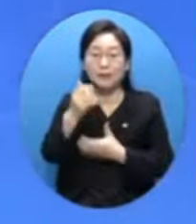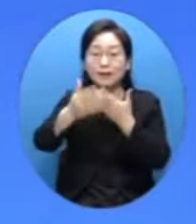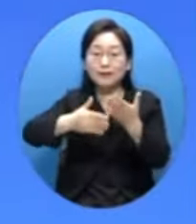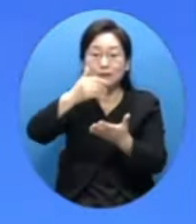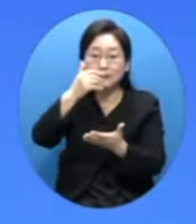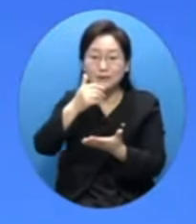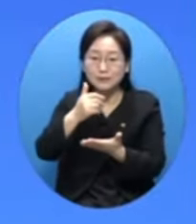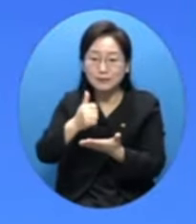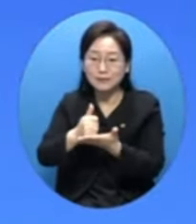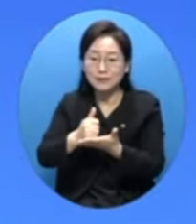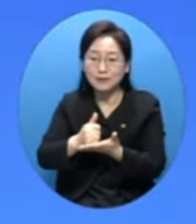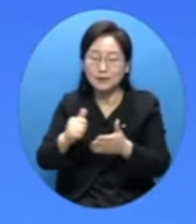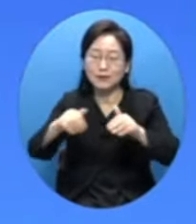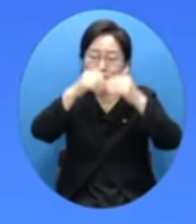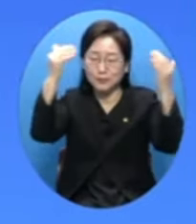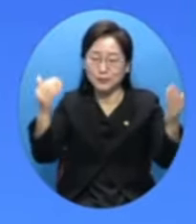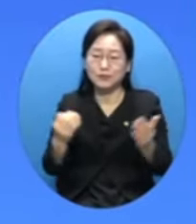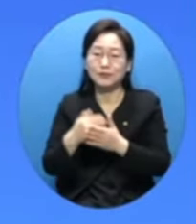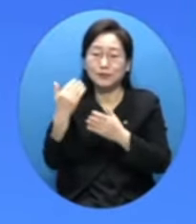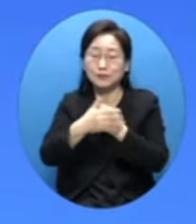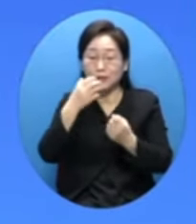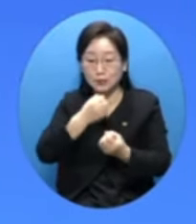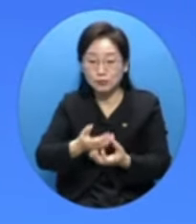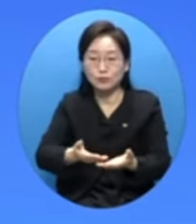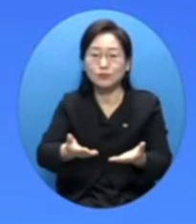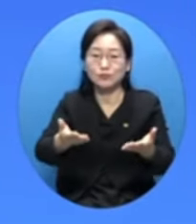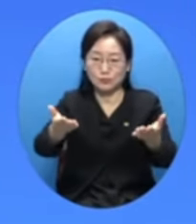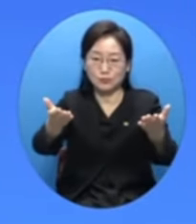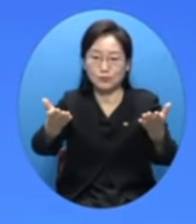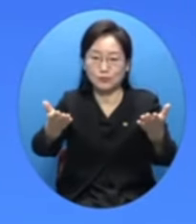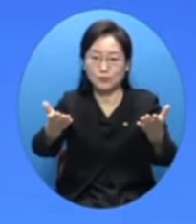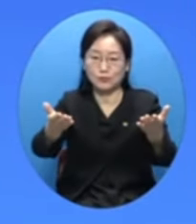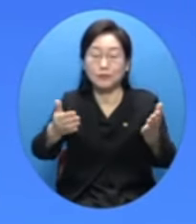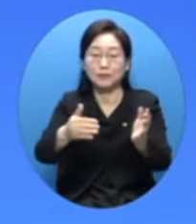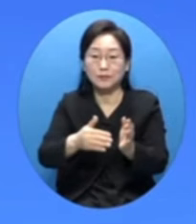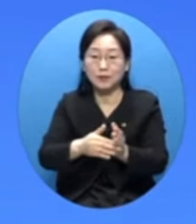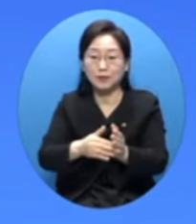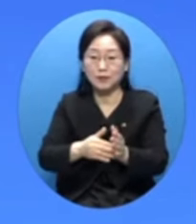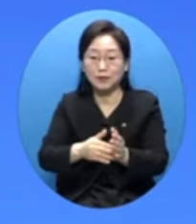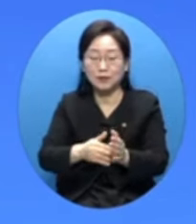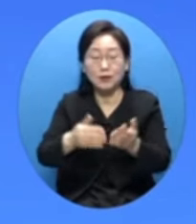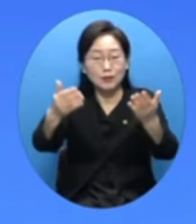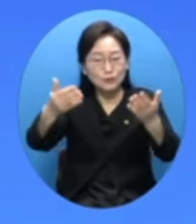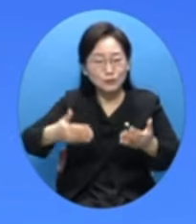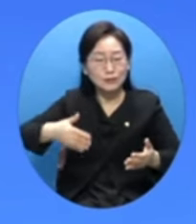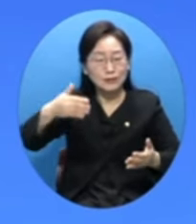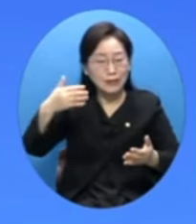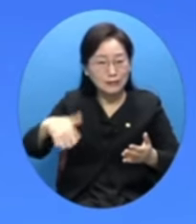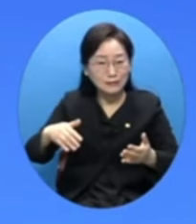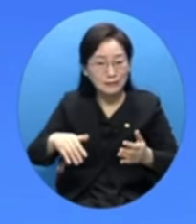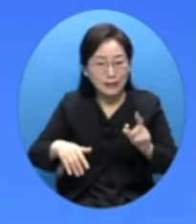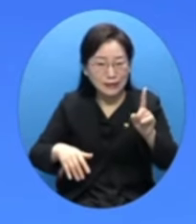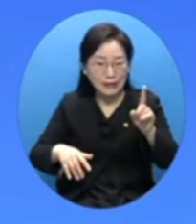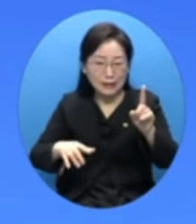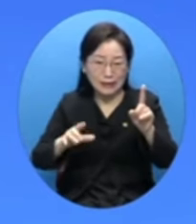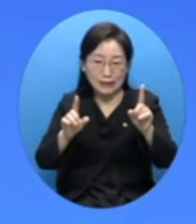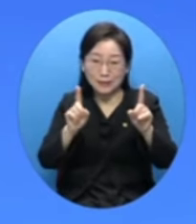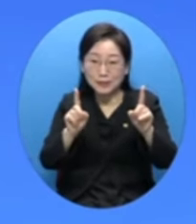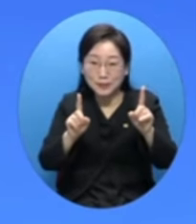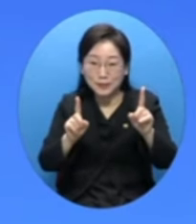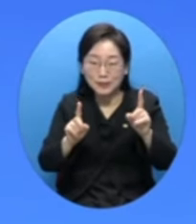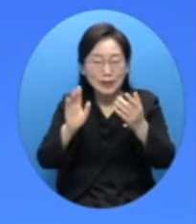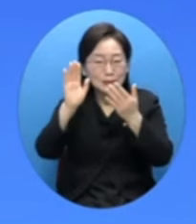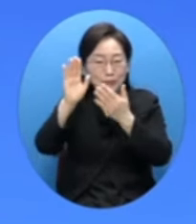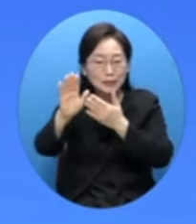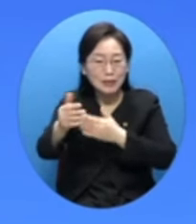하나님께서 우리에게 모든 은혜와 축복을 주셨는데 우리에게 주지 않으신 것이 있습니다. 그것은 미래를